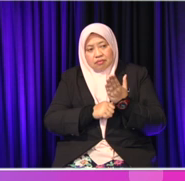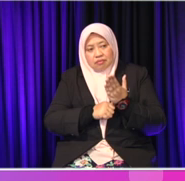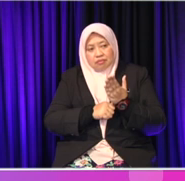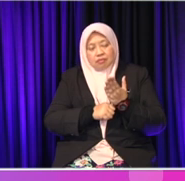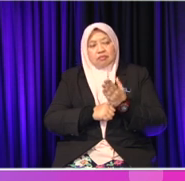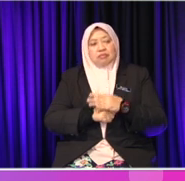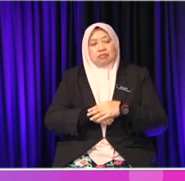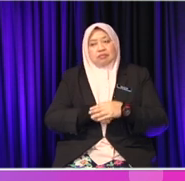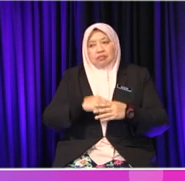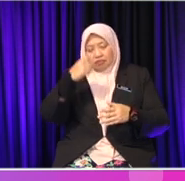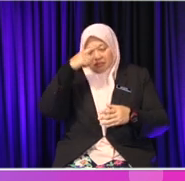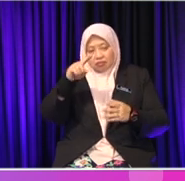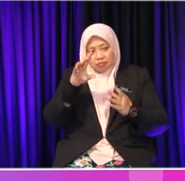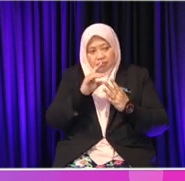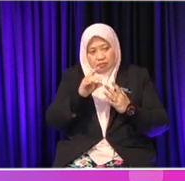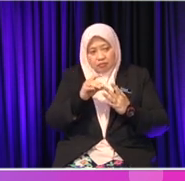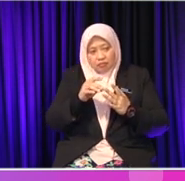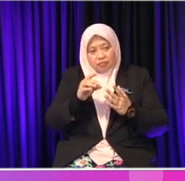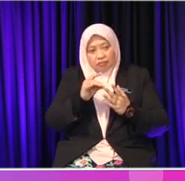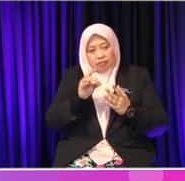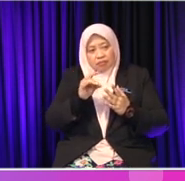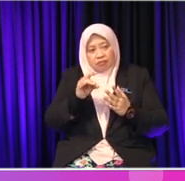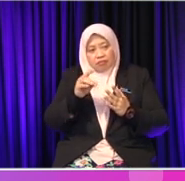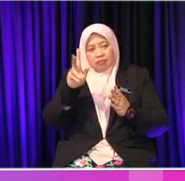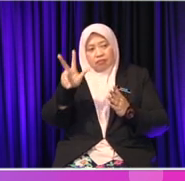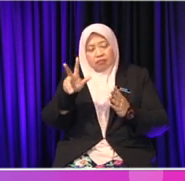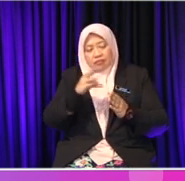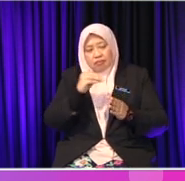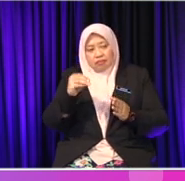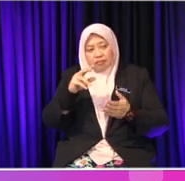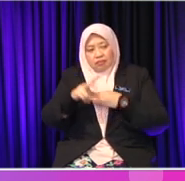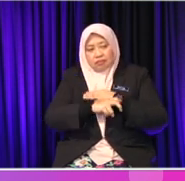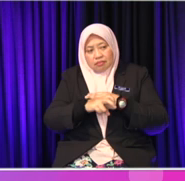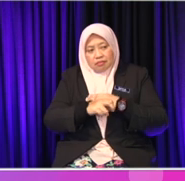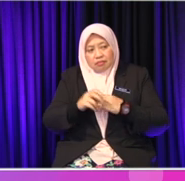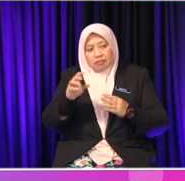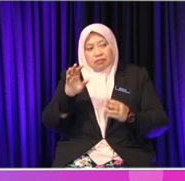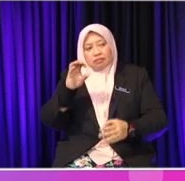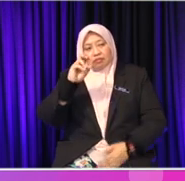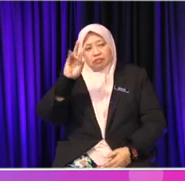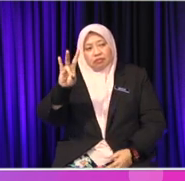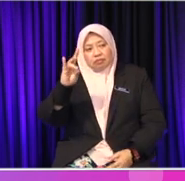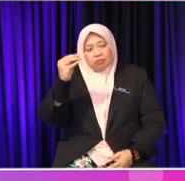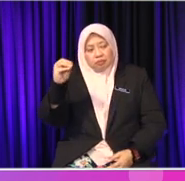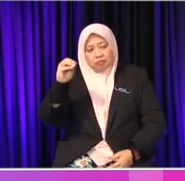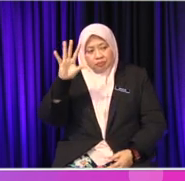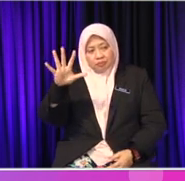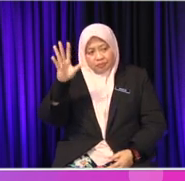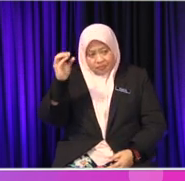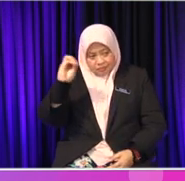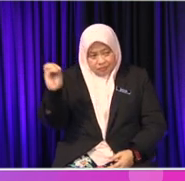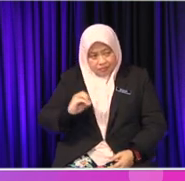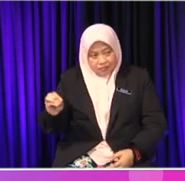untuk pihak pencurian hanya ambil ini saja 7500 saja baik oke